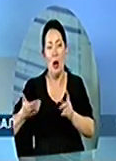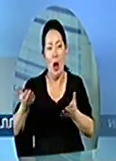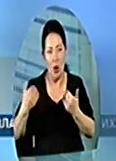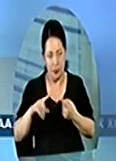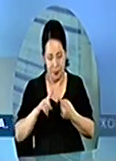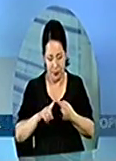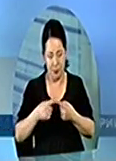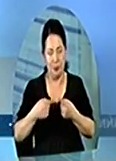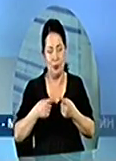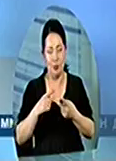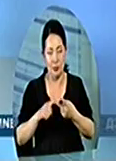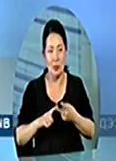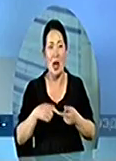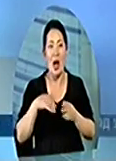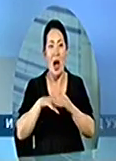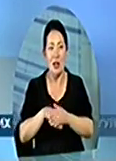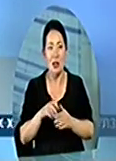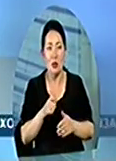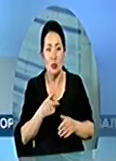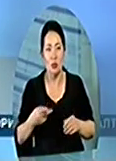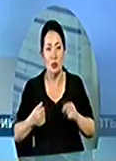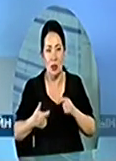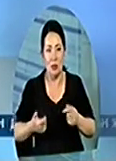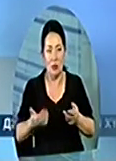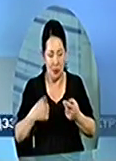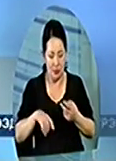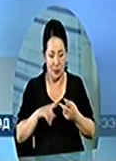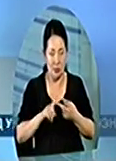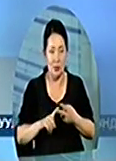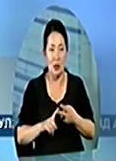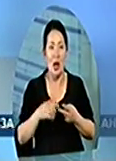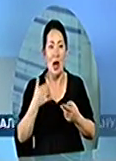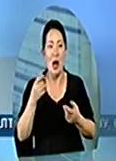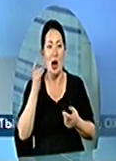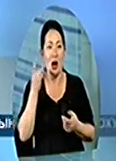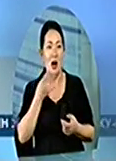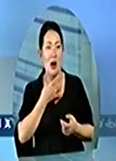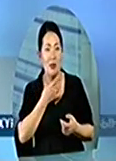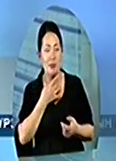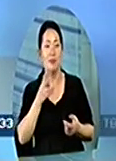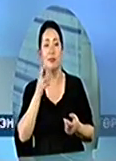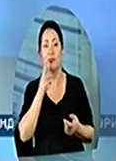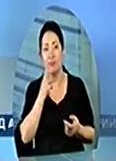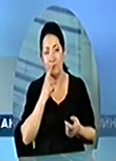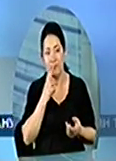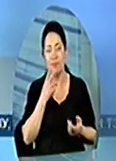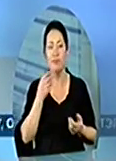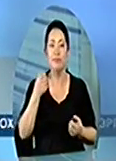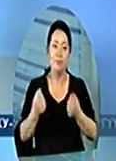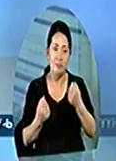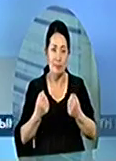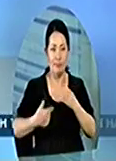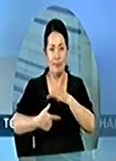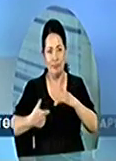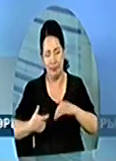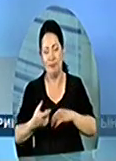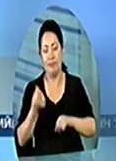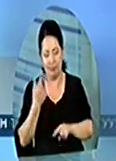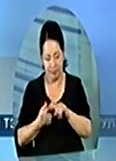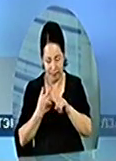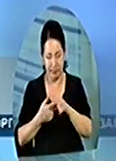хүүдээр өнөөдөр татвар ногдуулахар, за арх тамих өнөөдөр автомашины онцгой албан татварыг мөн нэмэгдүүлэхээр, за алтны хувьд